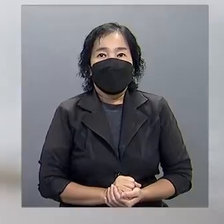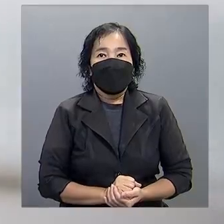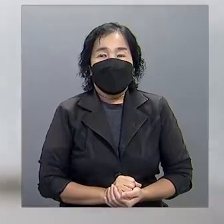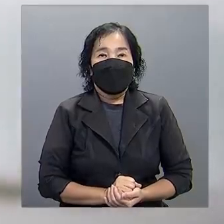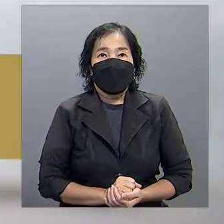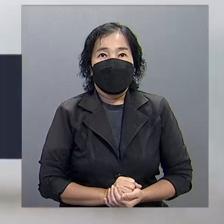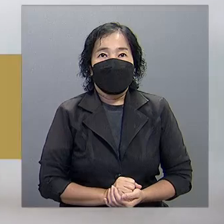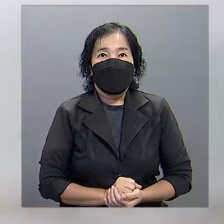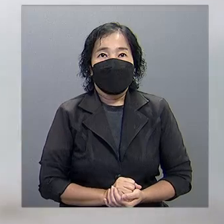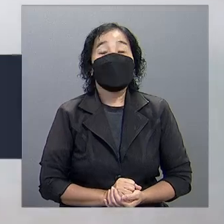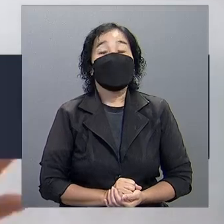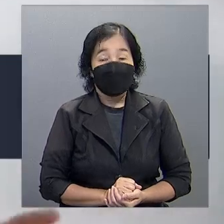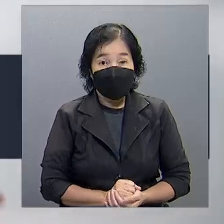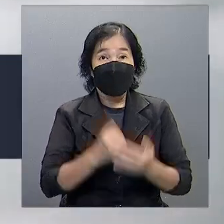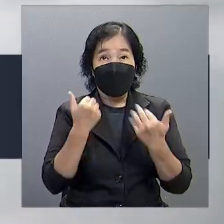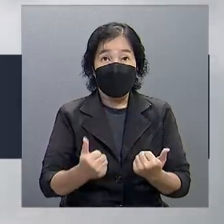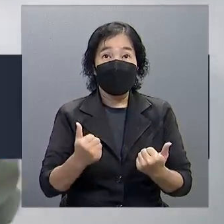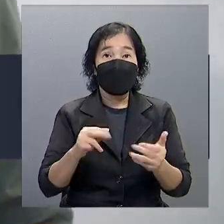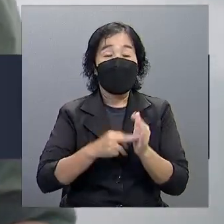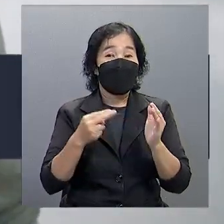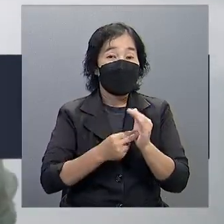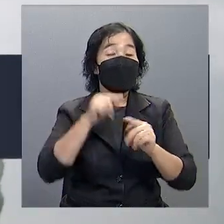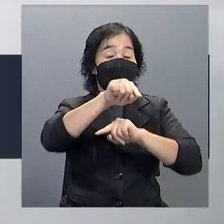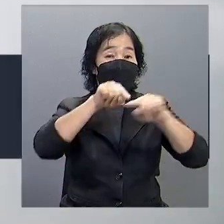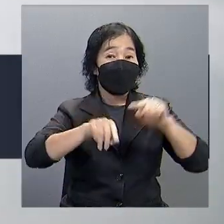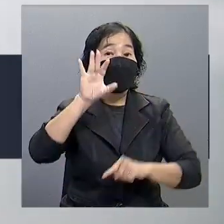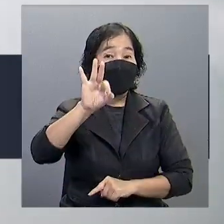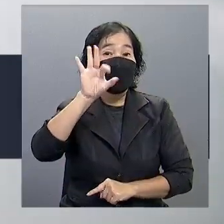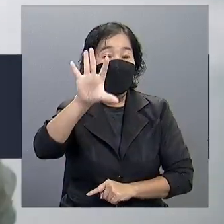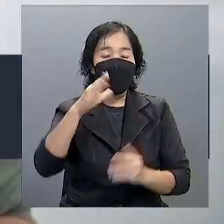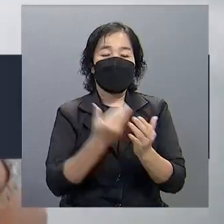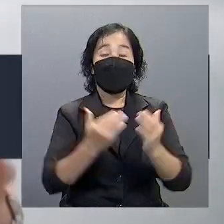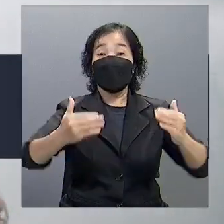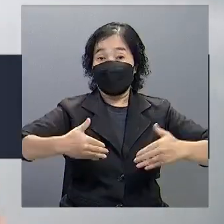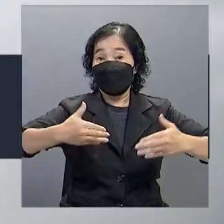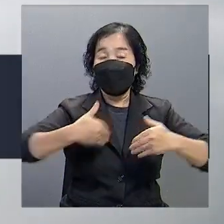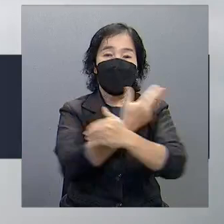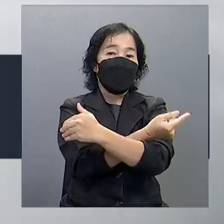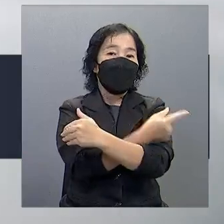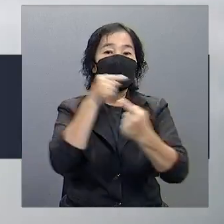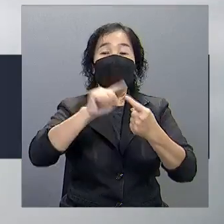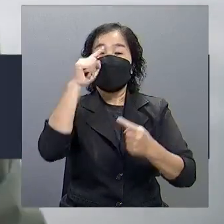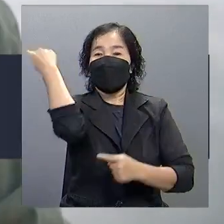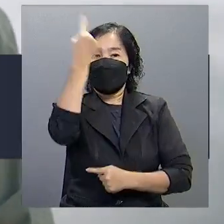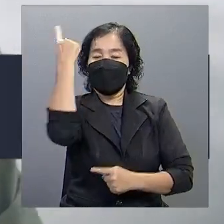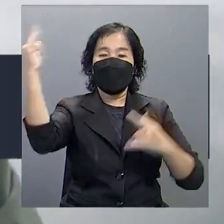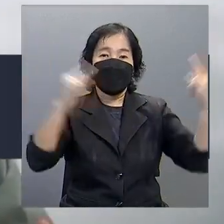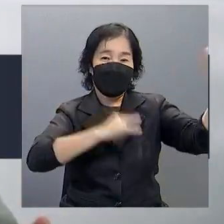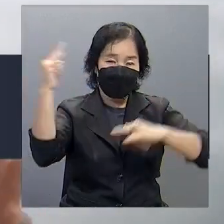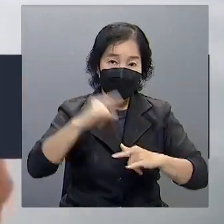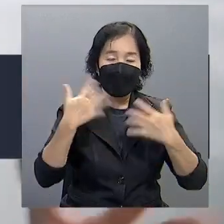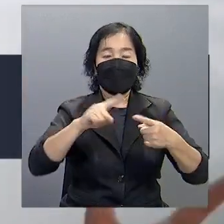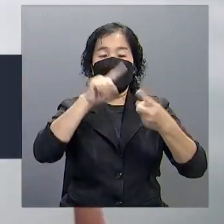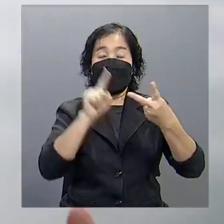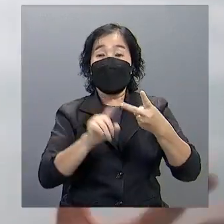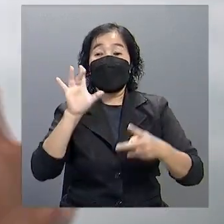คุณผู้ชมครับ 95% ของรายได้ของเกาะภูเก็ตนั้นเกิดจากอุตสาหกรรมการท่องเที่ยวครับและใน 95% นั้น 87% มาจ